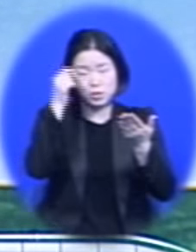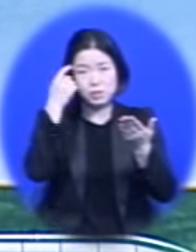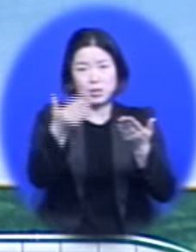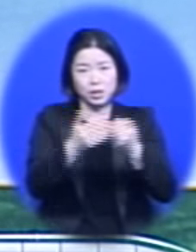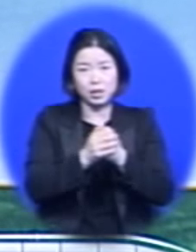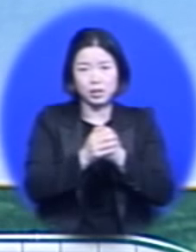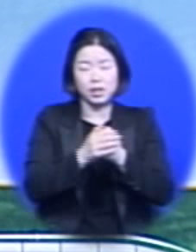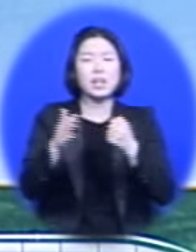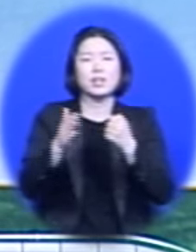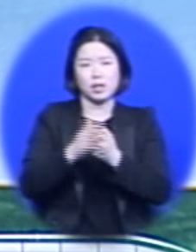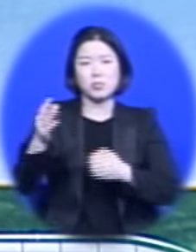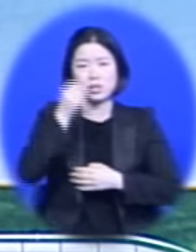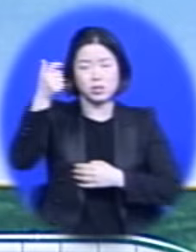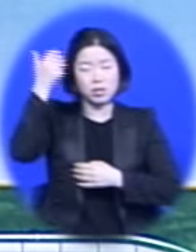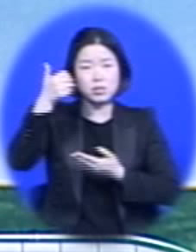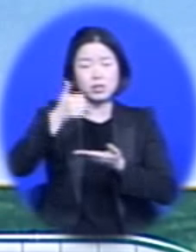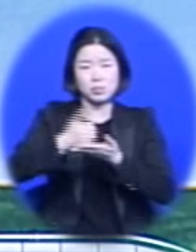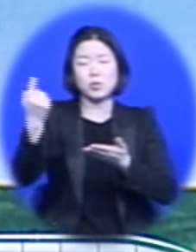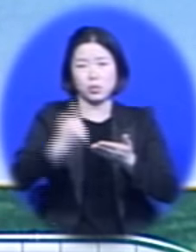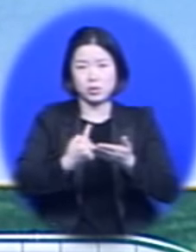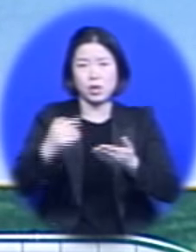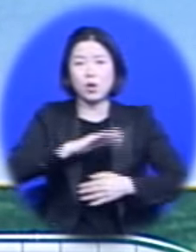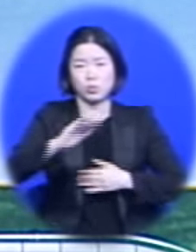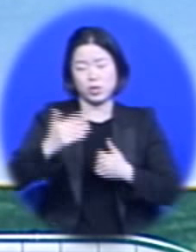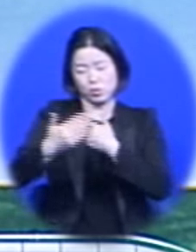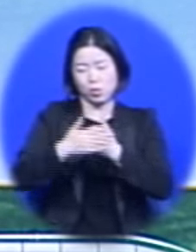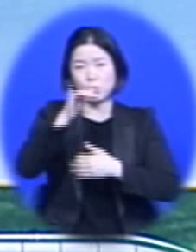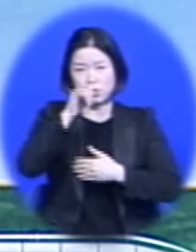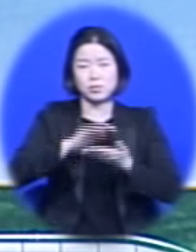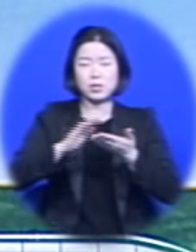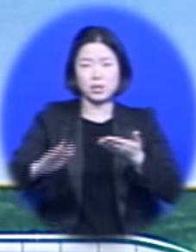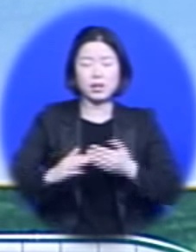성령님이 그래서 오신 거예요. 성령님이 우리를 그래서 도우시는 거예요.